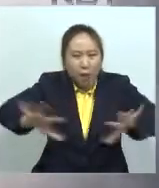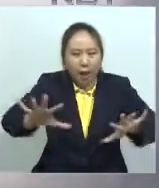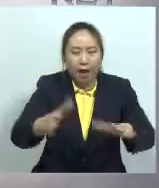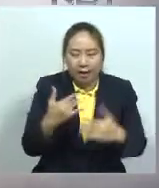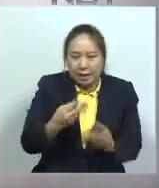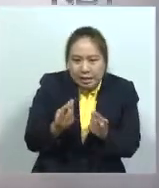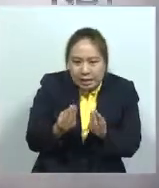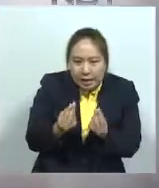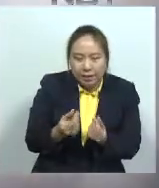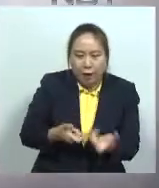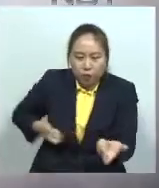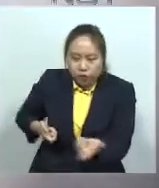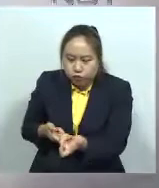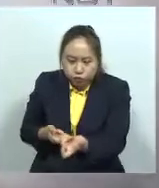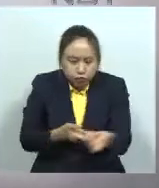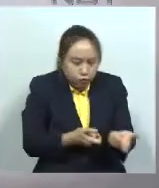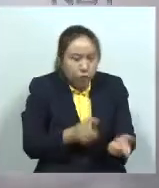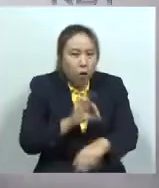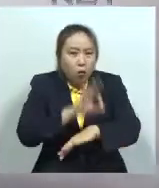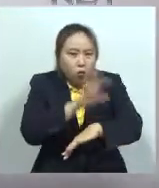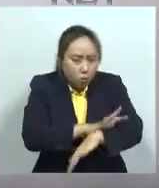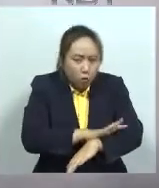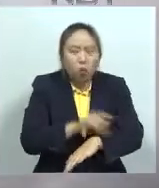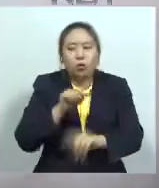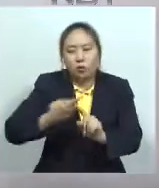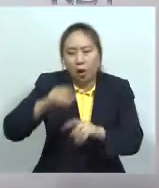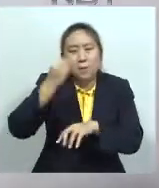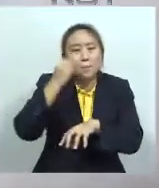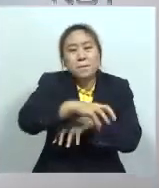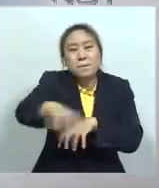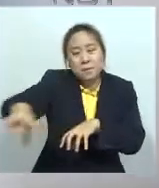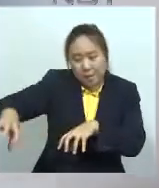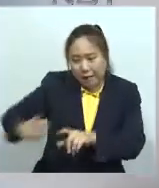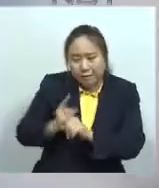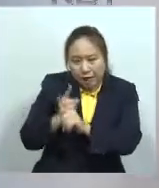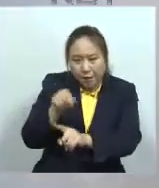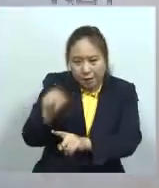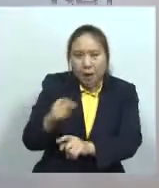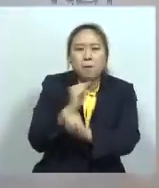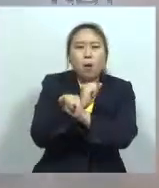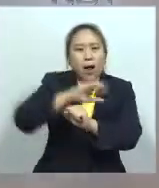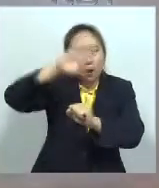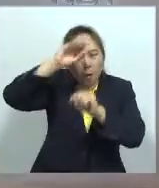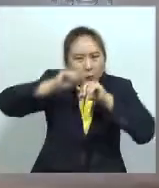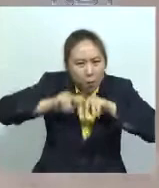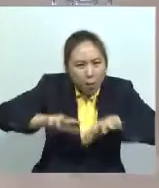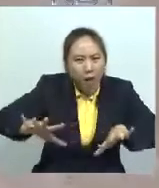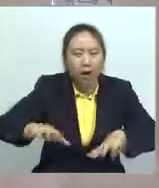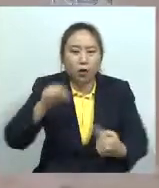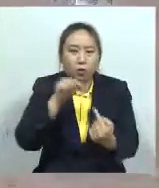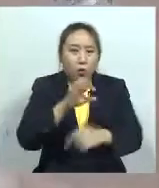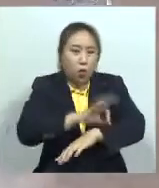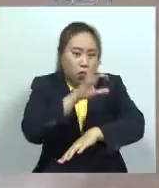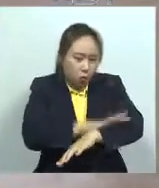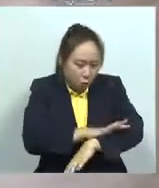ร่งไปฉีดพ่นสารเคมีกำจัดยุงลายตามหมู่บ้านและก็พื้นที่เสี่ยงเพื่อป้องกันการแพร่ระบาดของโรคและควบคุมการขยายพันธุ์